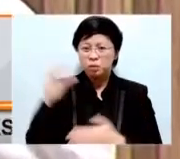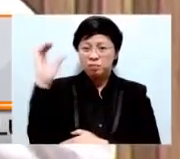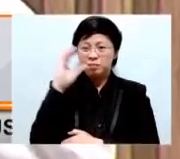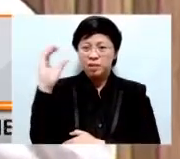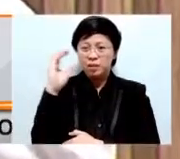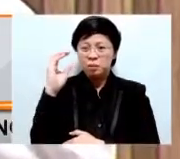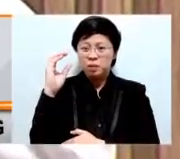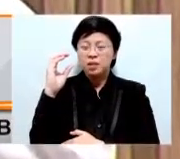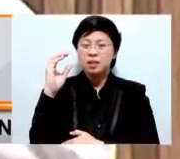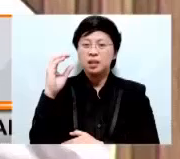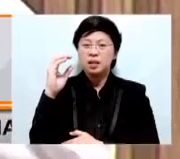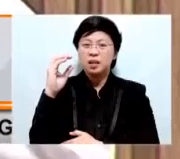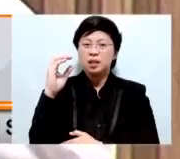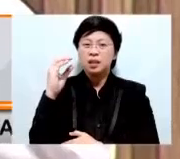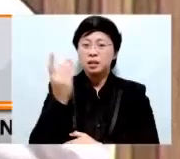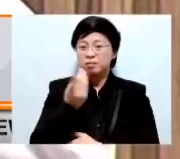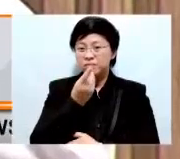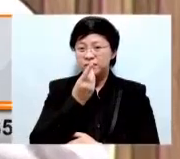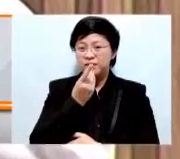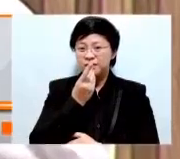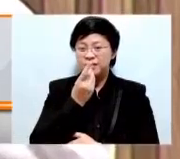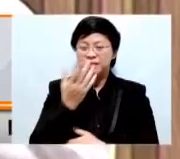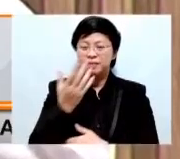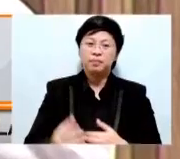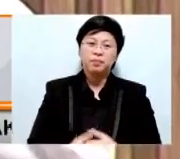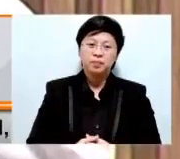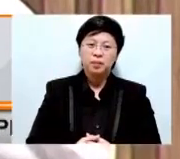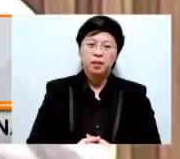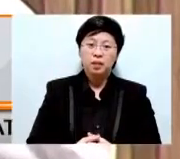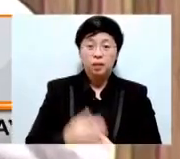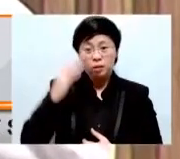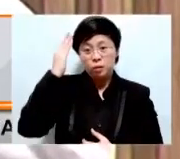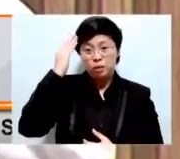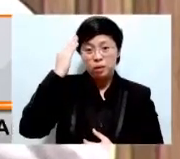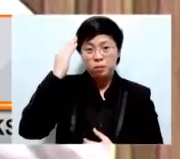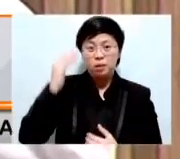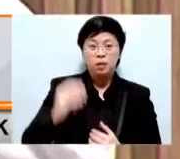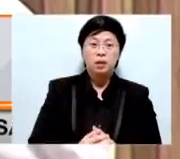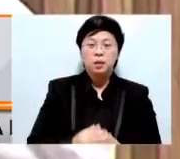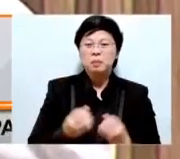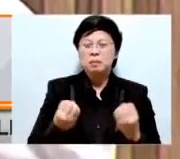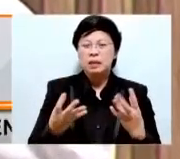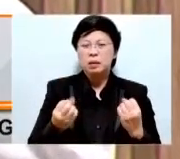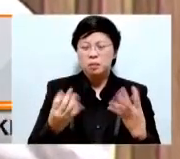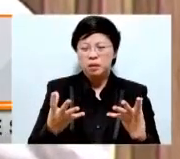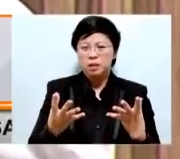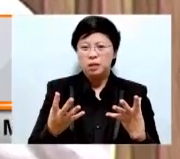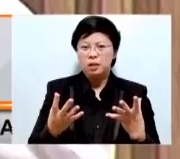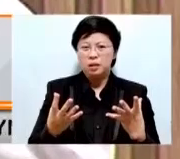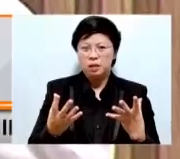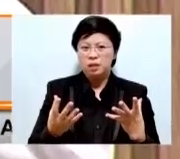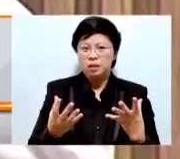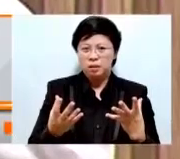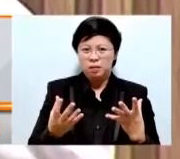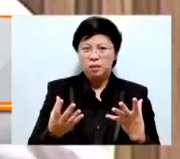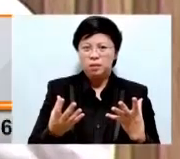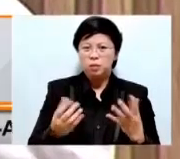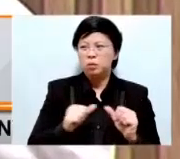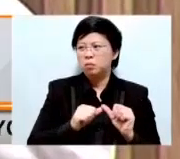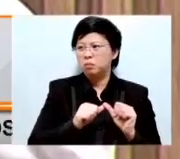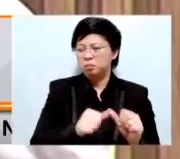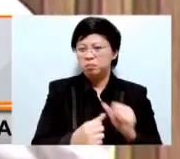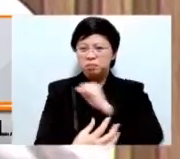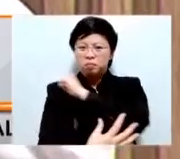maybe exaggeration because we do know that there are many people around us who remain to be poor and they deserve